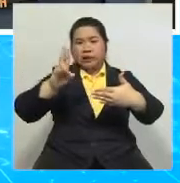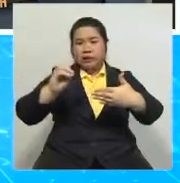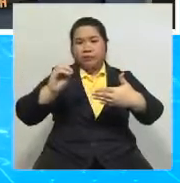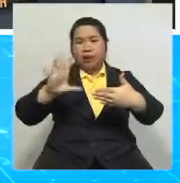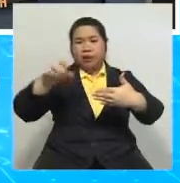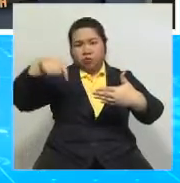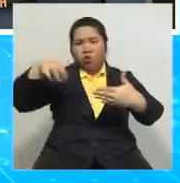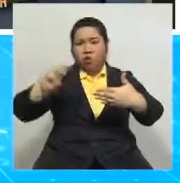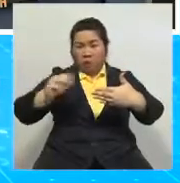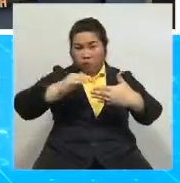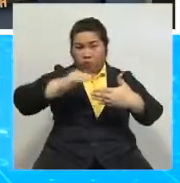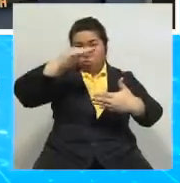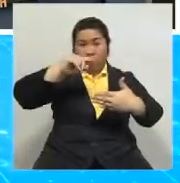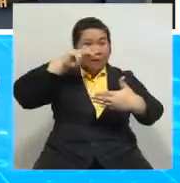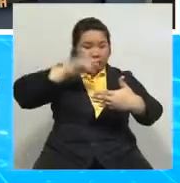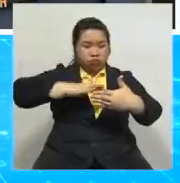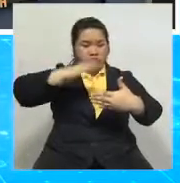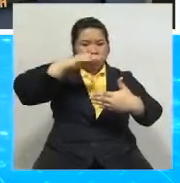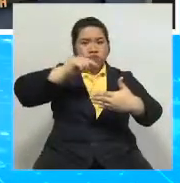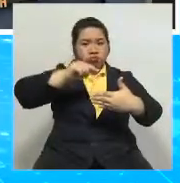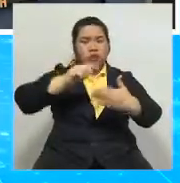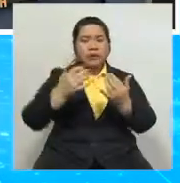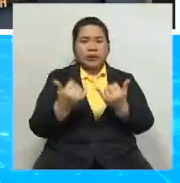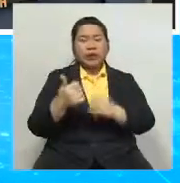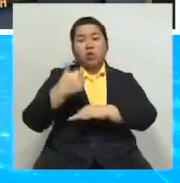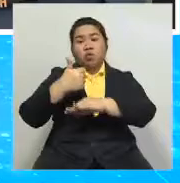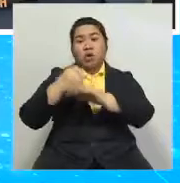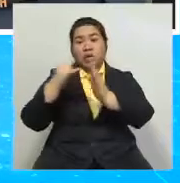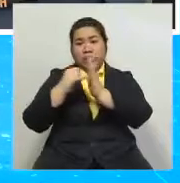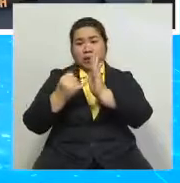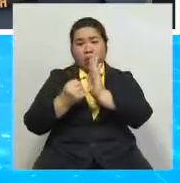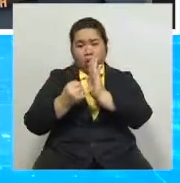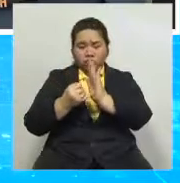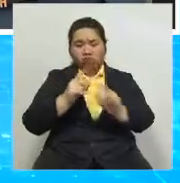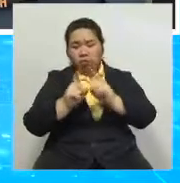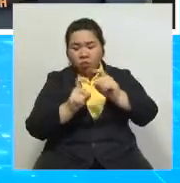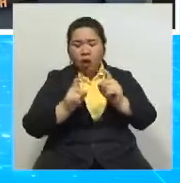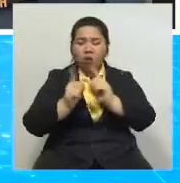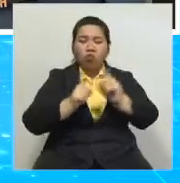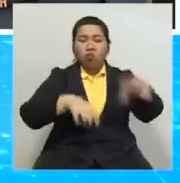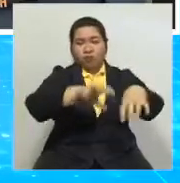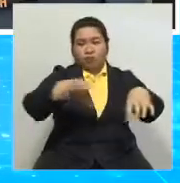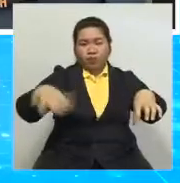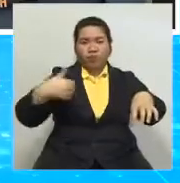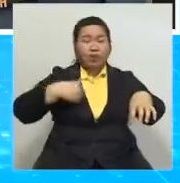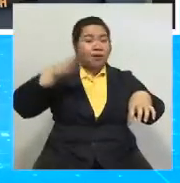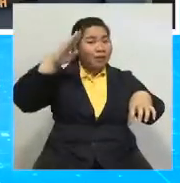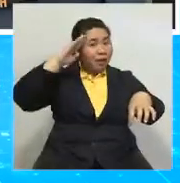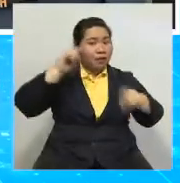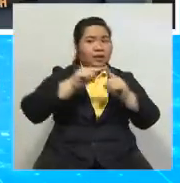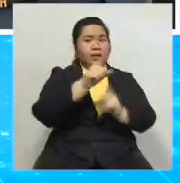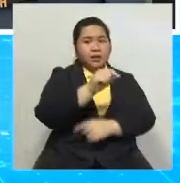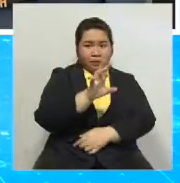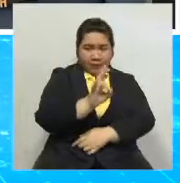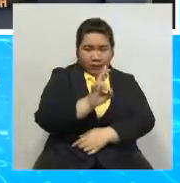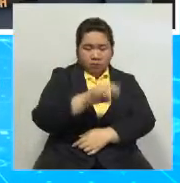ะครับตรงนี้เรานะครับทางท่านผู้ว่าราชการจังหวัดก็บูรณาการกับทุกหน่วยนะครับซึ่งมีมณฑลทหารบกที่27กรม